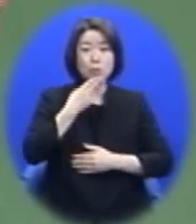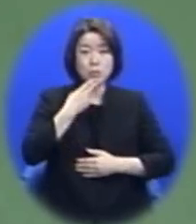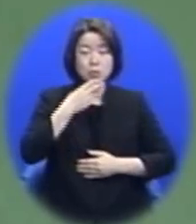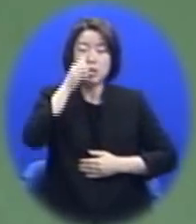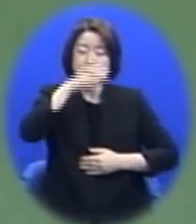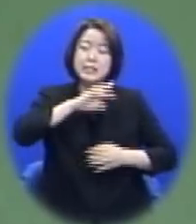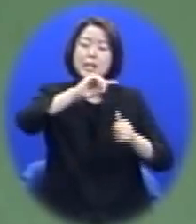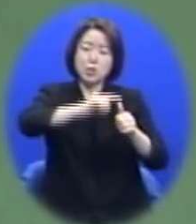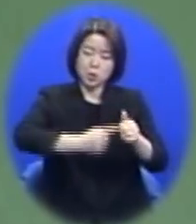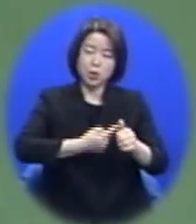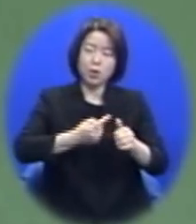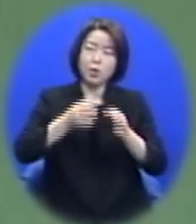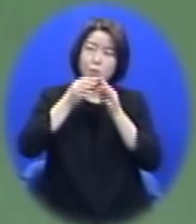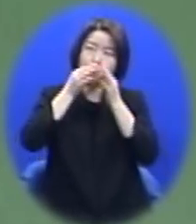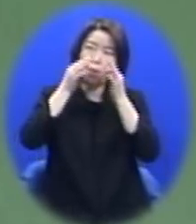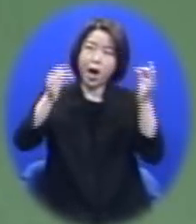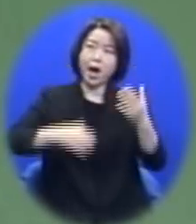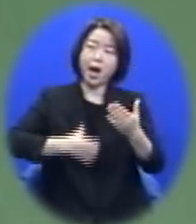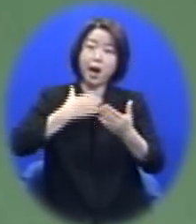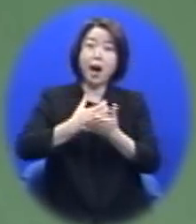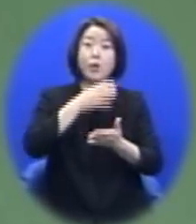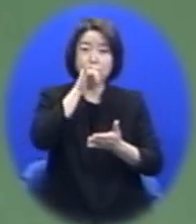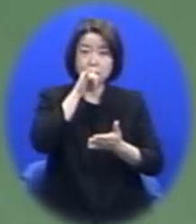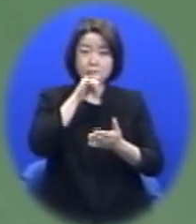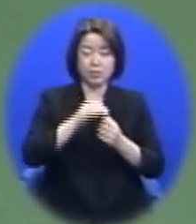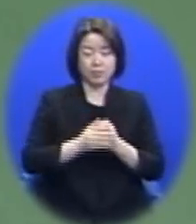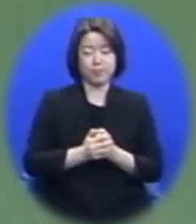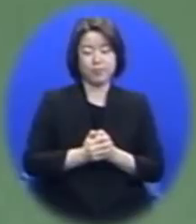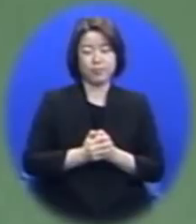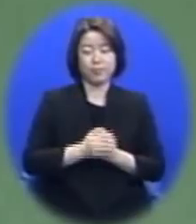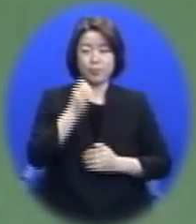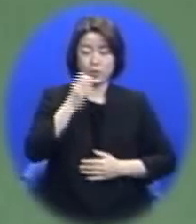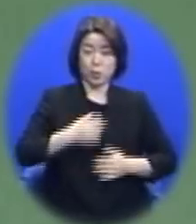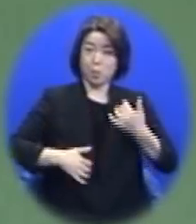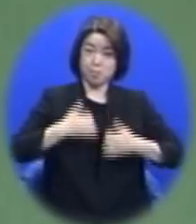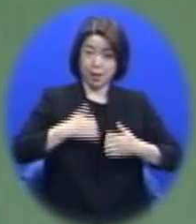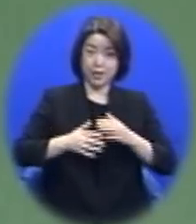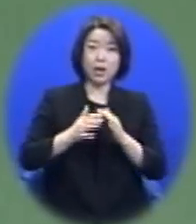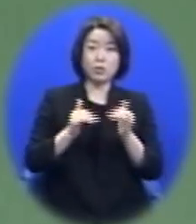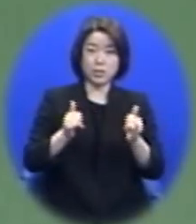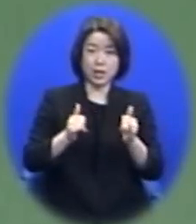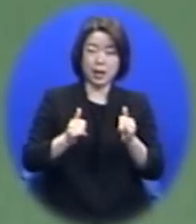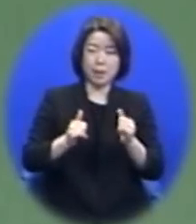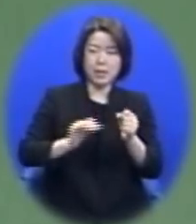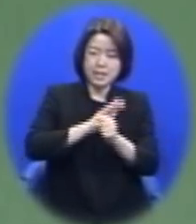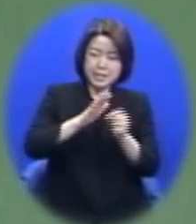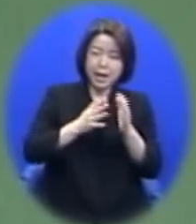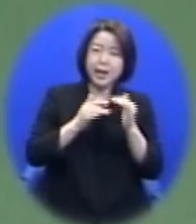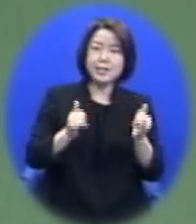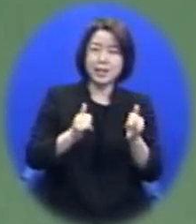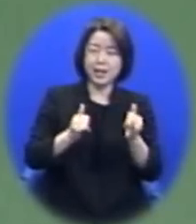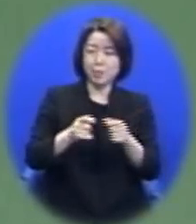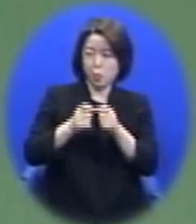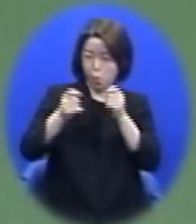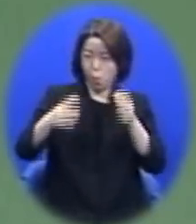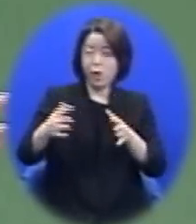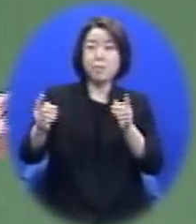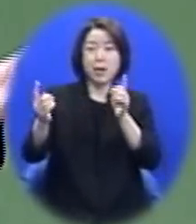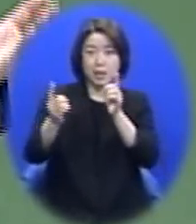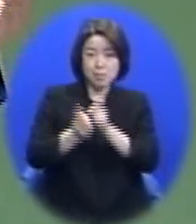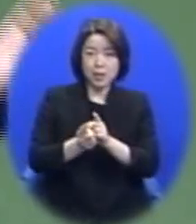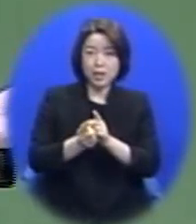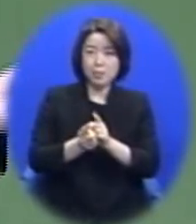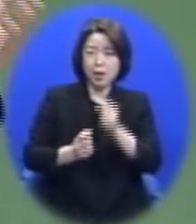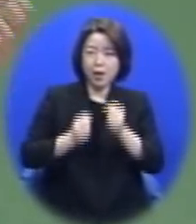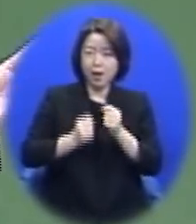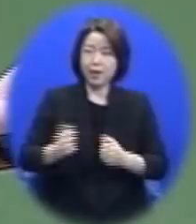저절로 탄성이 나오죠. 반가운 사람, 정말 사랑하는 사람, 오랜만에 만나면 이름 불러가며 뛰어가서